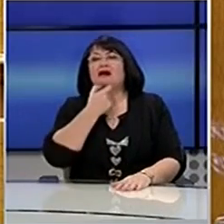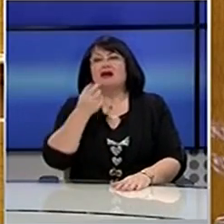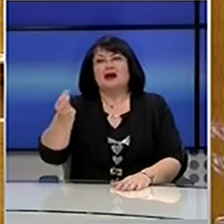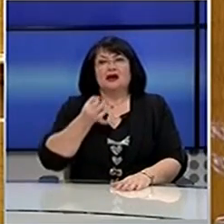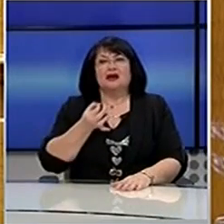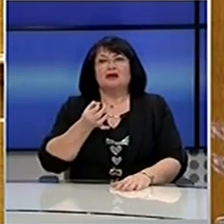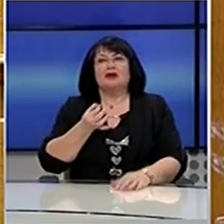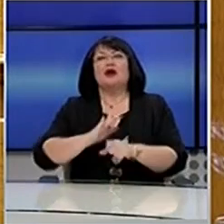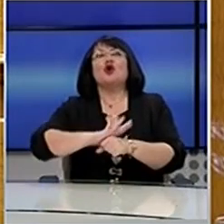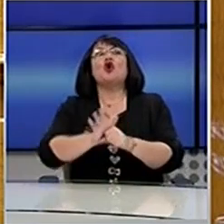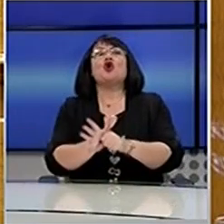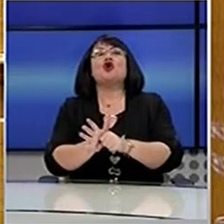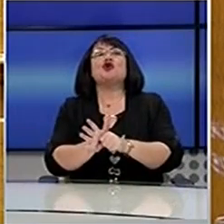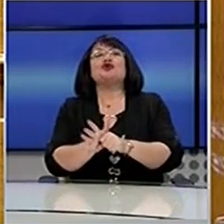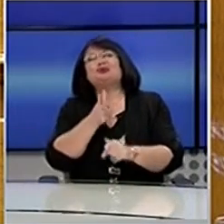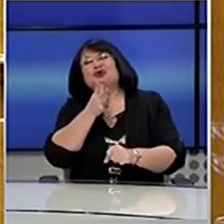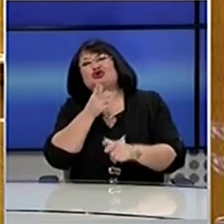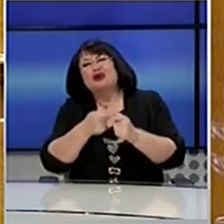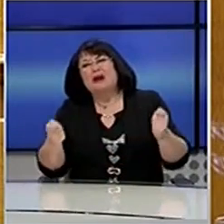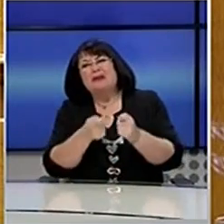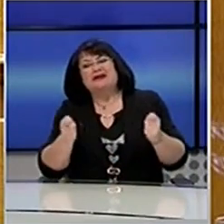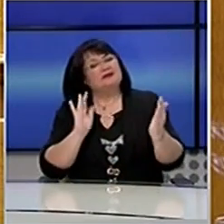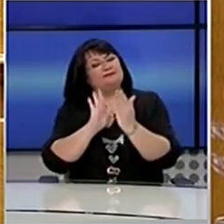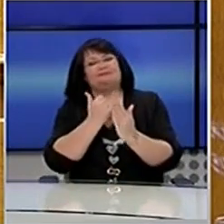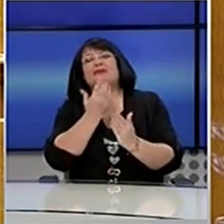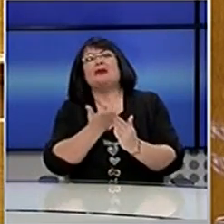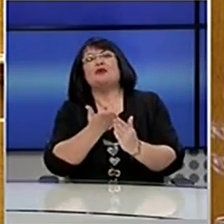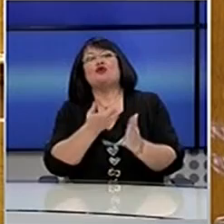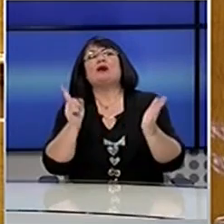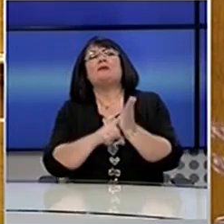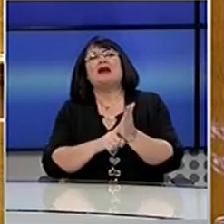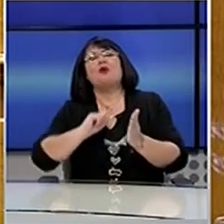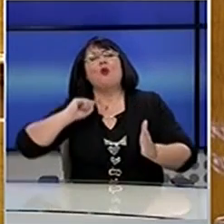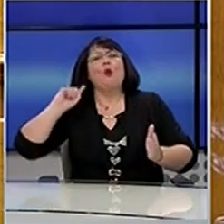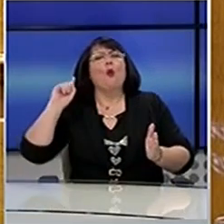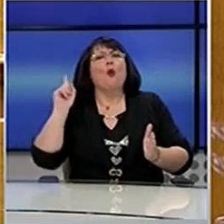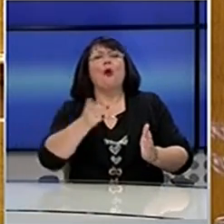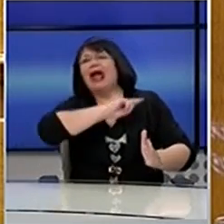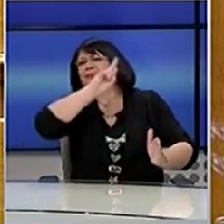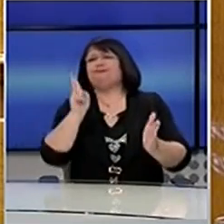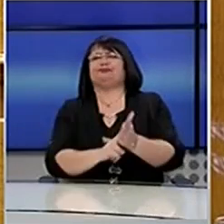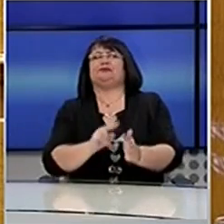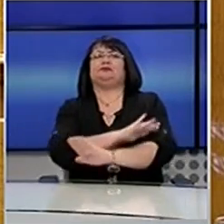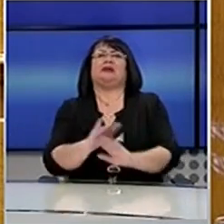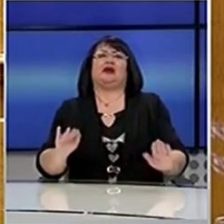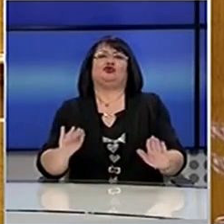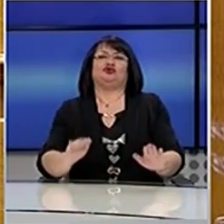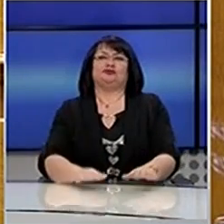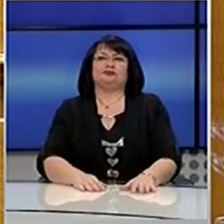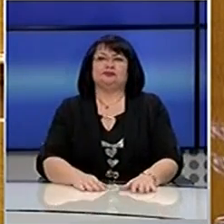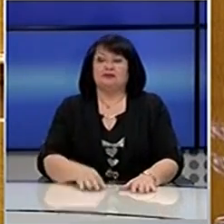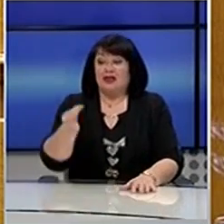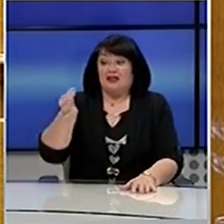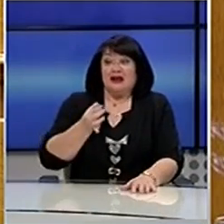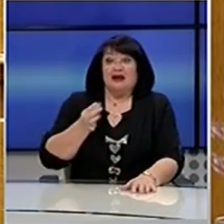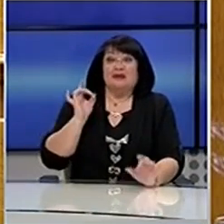αντιμετωπιστεί ο κορονοϊός με ημίμετρα και πρέπει να πάμε σε καθολικό lockdown. Δεν σας άκουσα ποτέ να λέτε κάτι